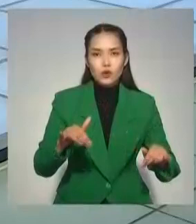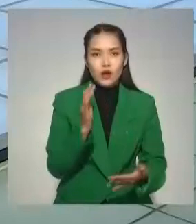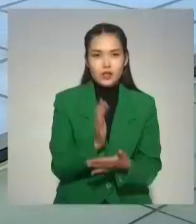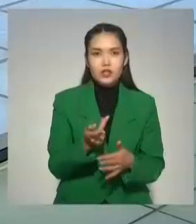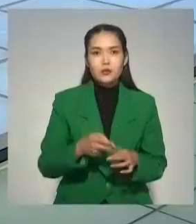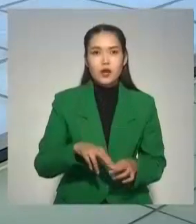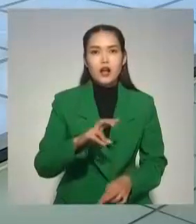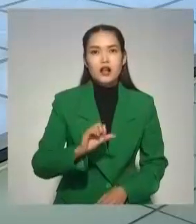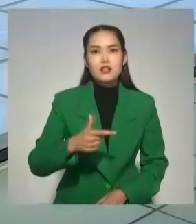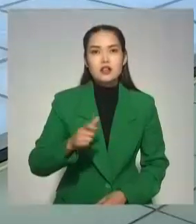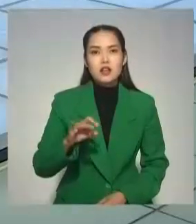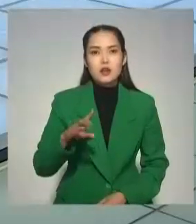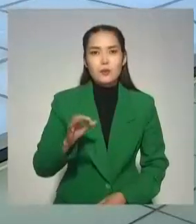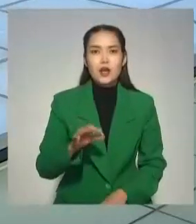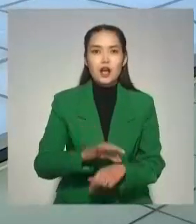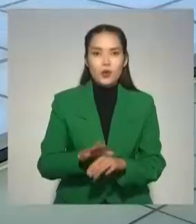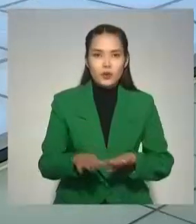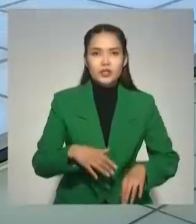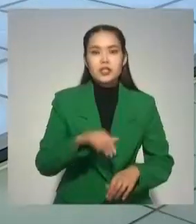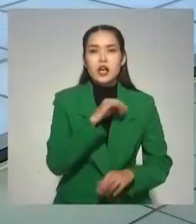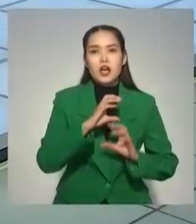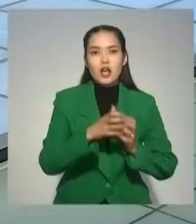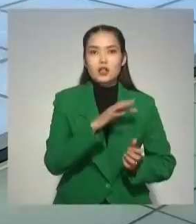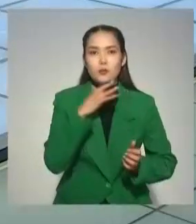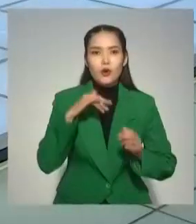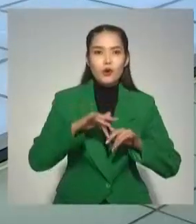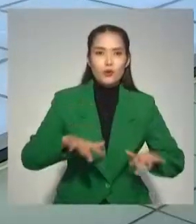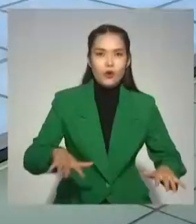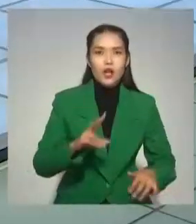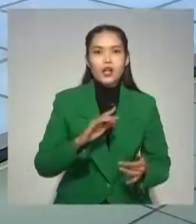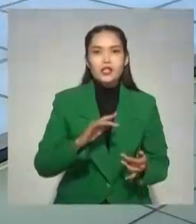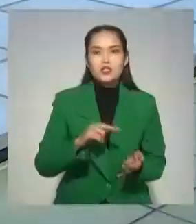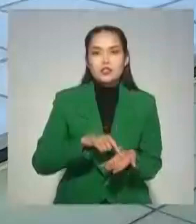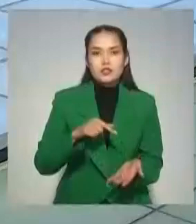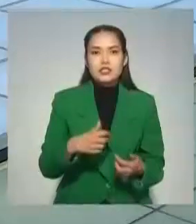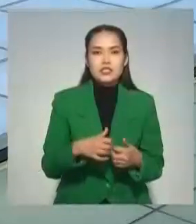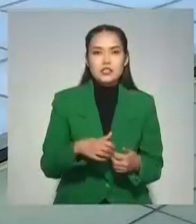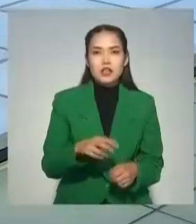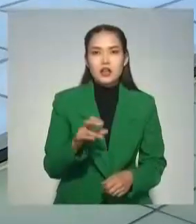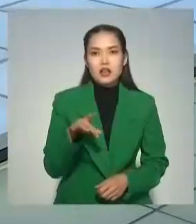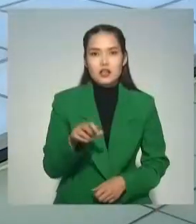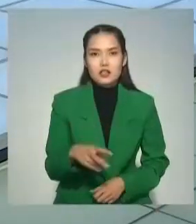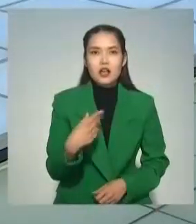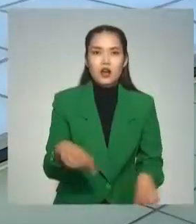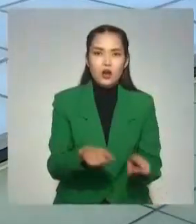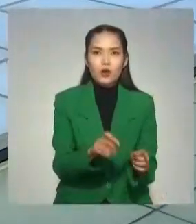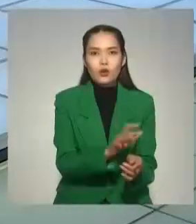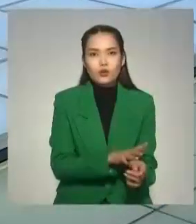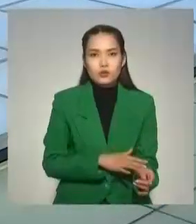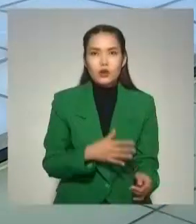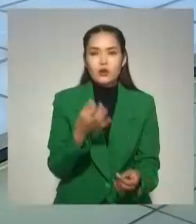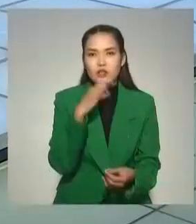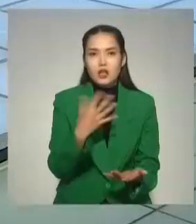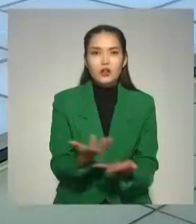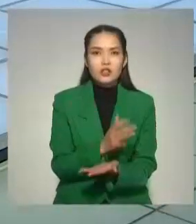Бұл Альцгеймер ауруынан кейін әлемде ең көп тараған нейродегенерациялық кесел. Әлі күнге дейін дауасы табылмаған дерт